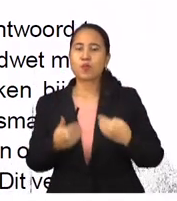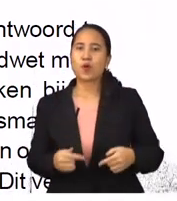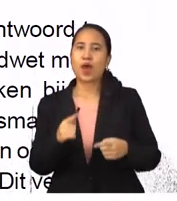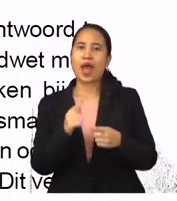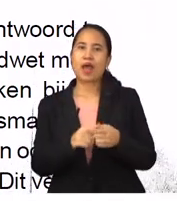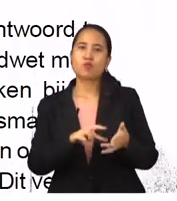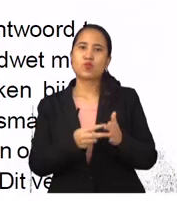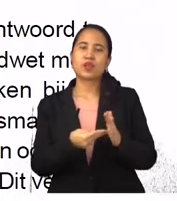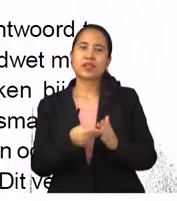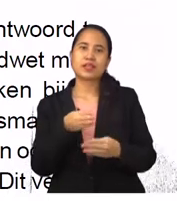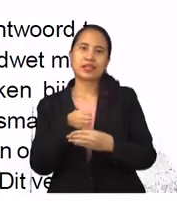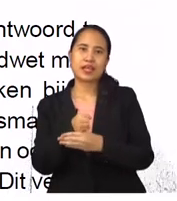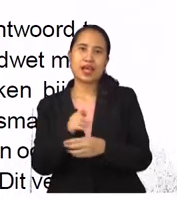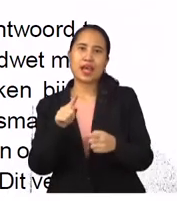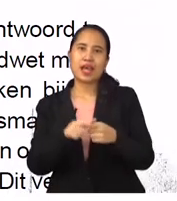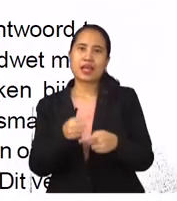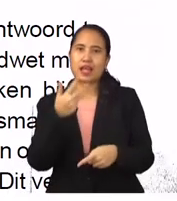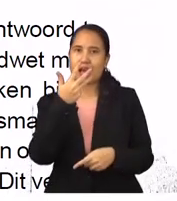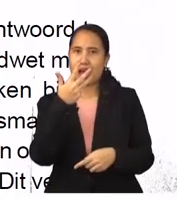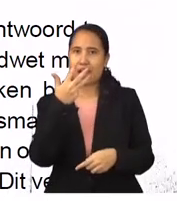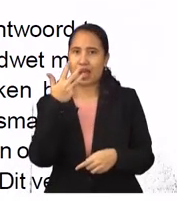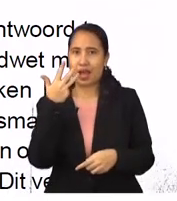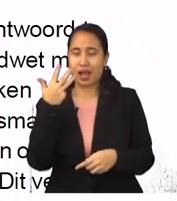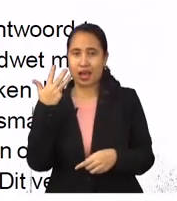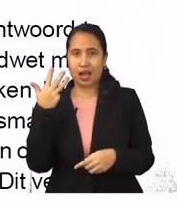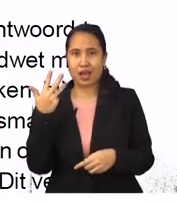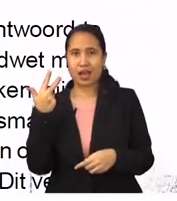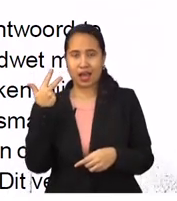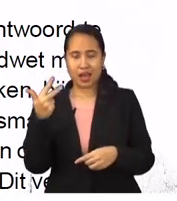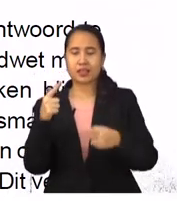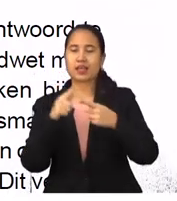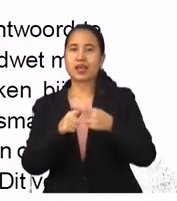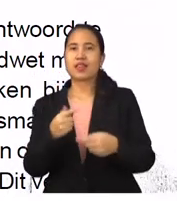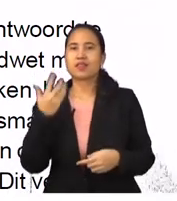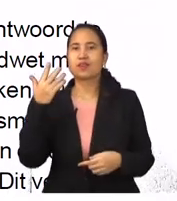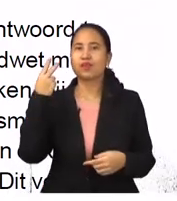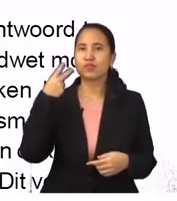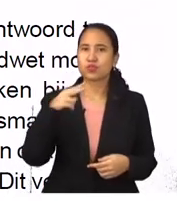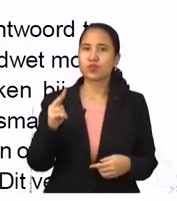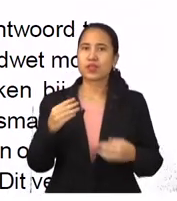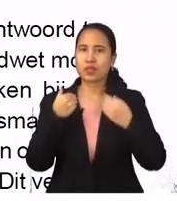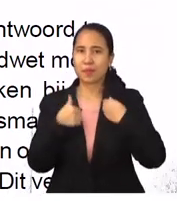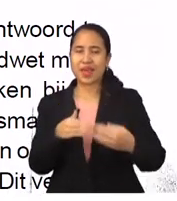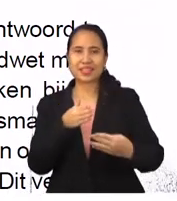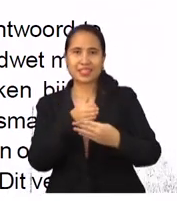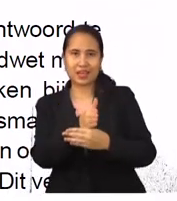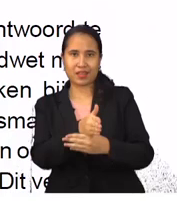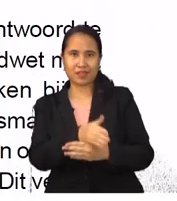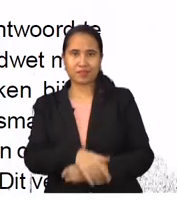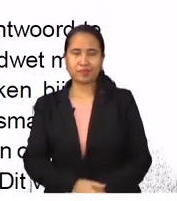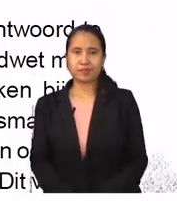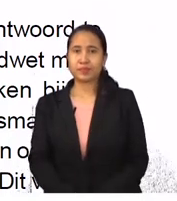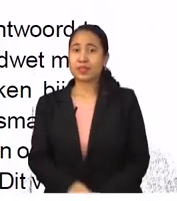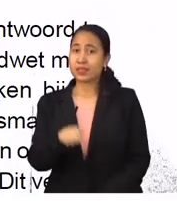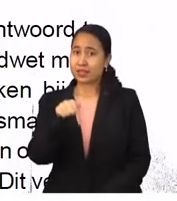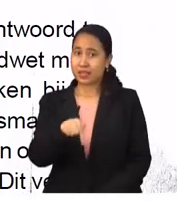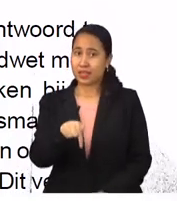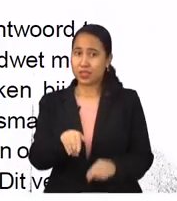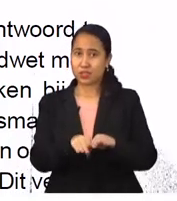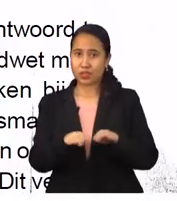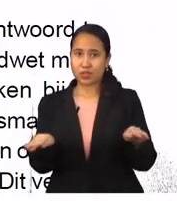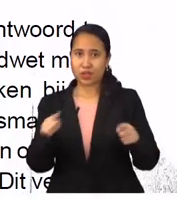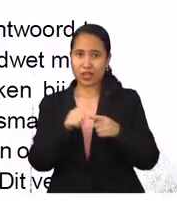rechten en de artikelen 8 en 25 van het Amerikaans Verdrag voor de Rechten van de Mens. Deze grond-